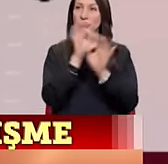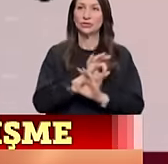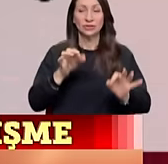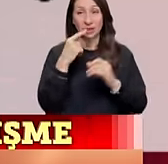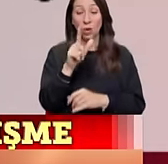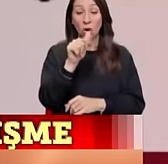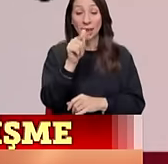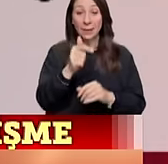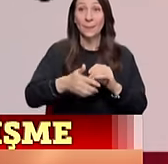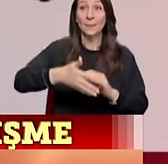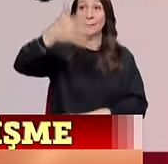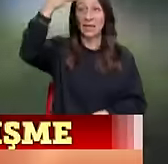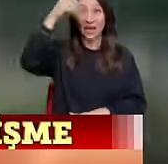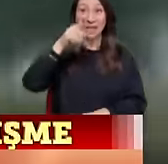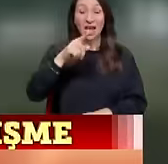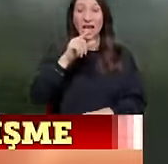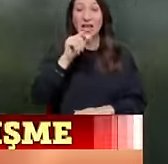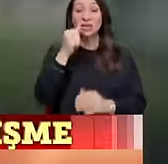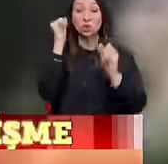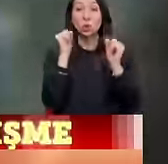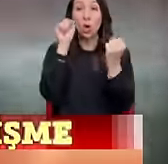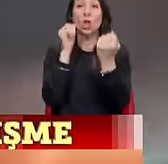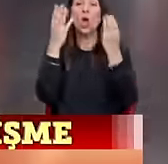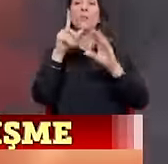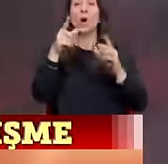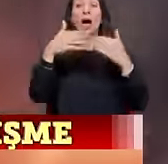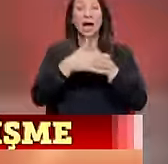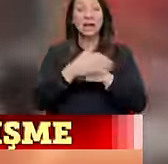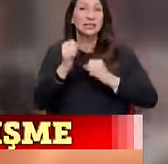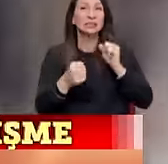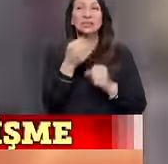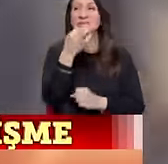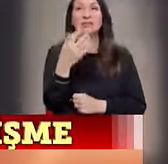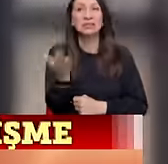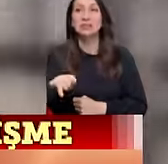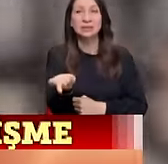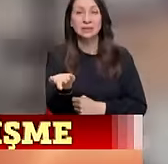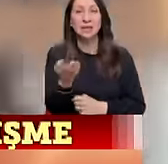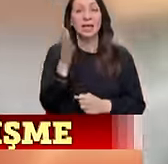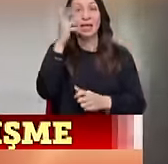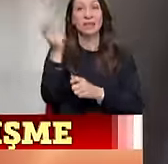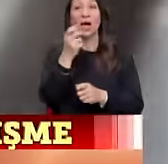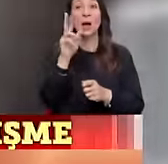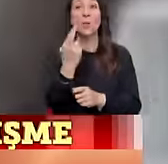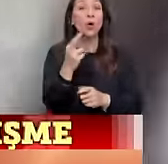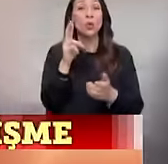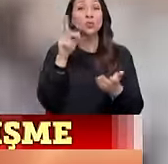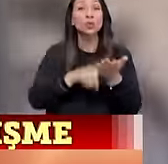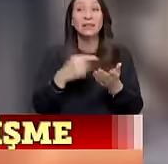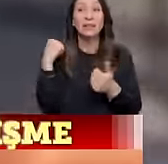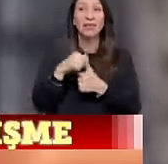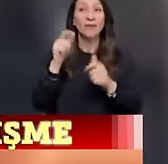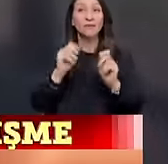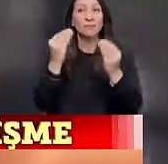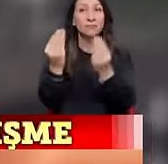yetindi. 16 katlı binanın altında hiç kolonu olmayan o alana gece kulübü izni nasıl verildi? İtfaiye raporu olmadan ruhsat nasıl